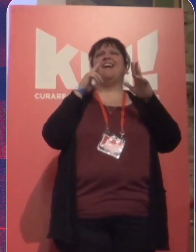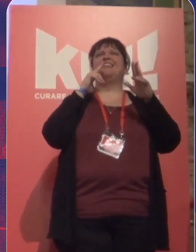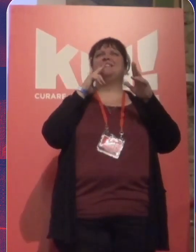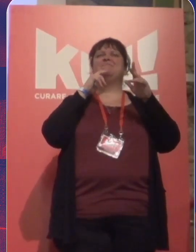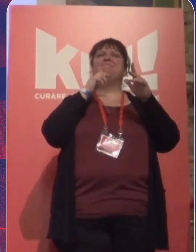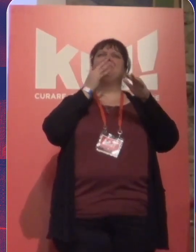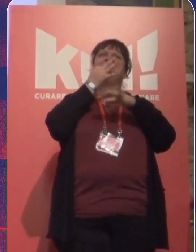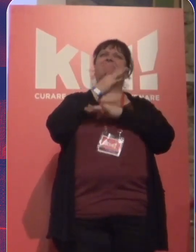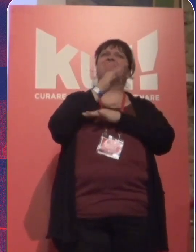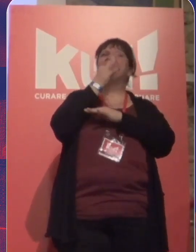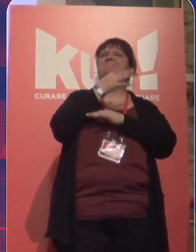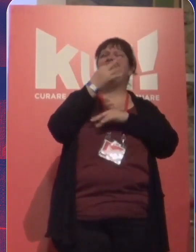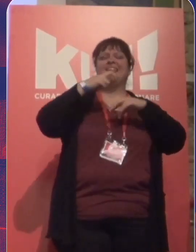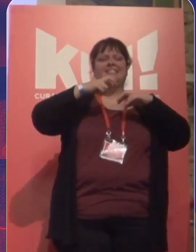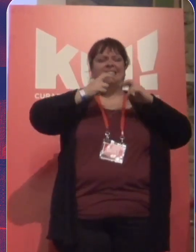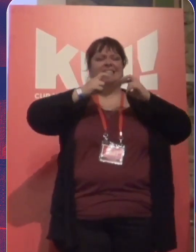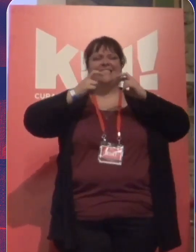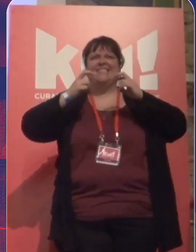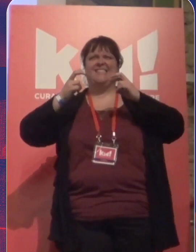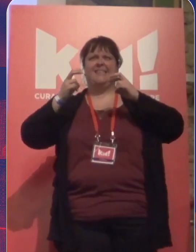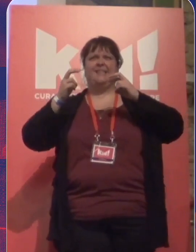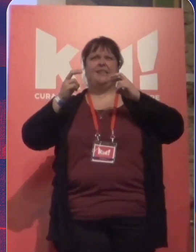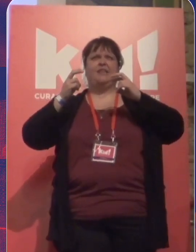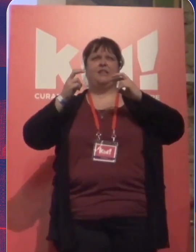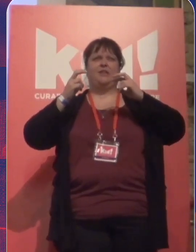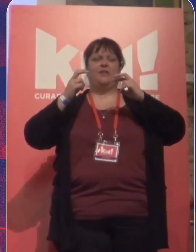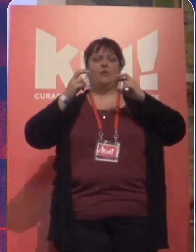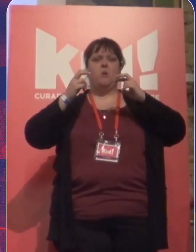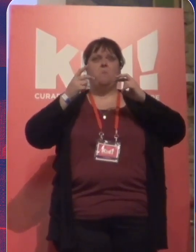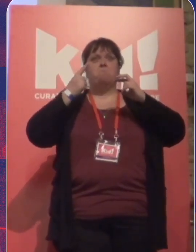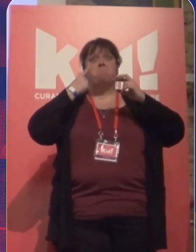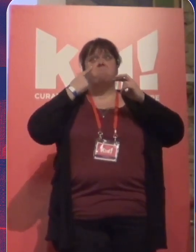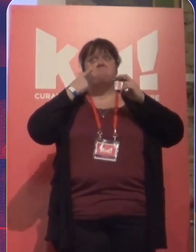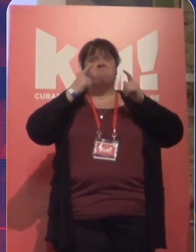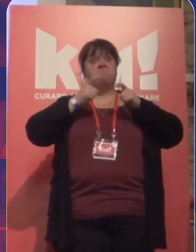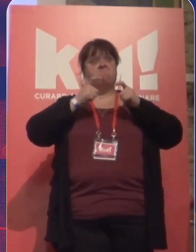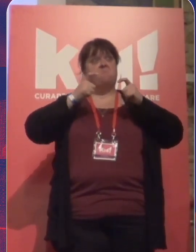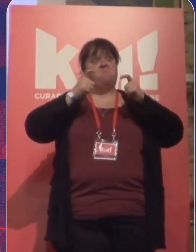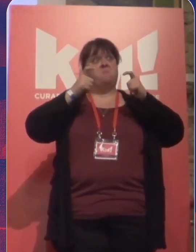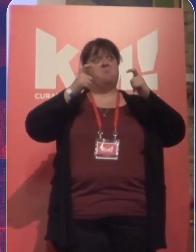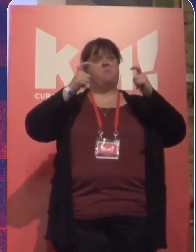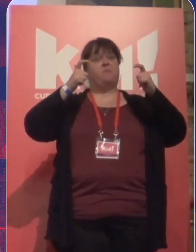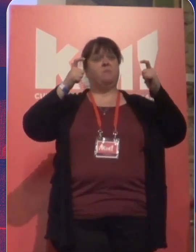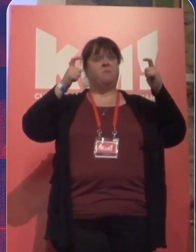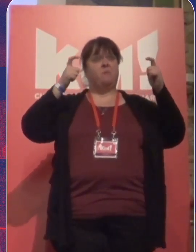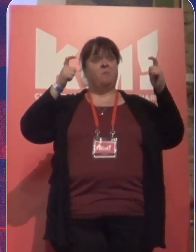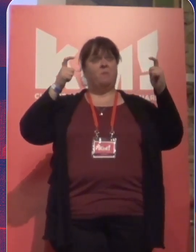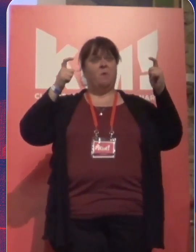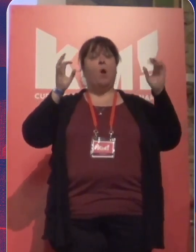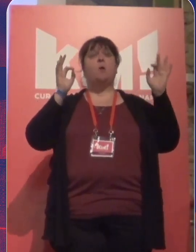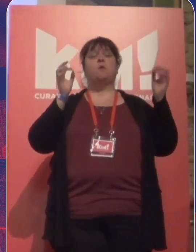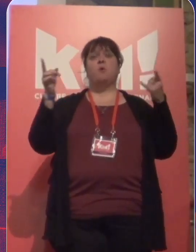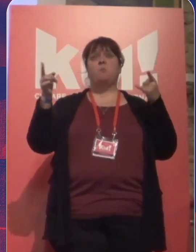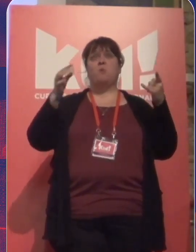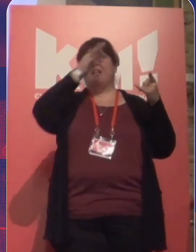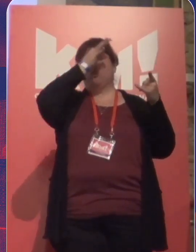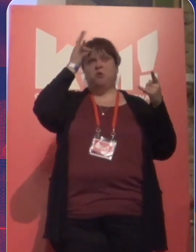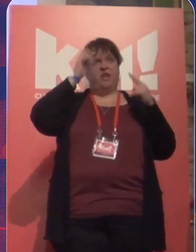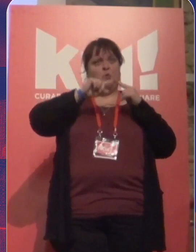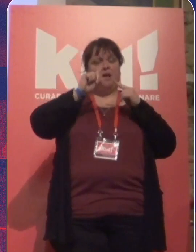che noi vediamo emergere sempre più in modo diffuso appunto nel tempo post traumatico